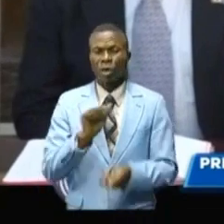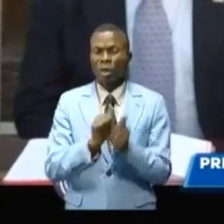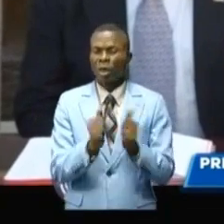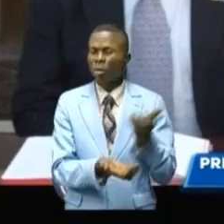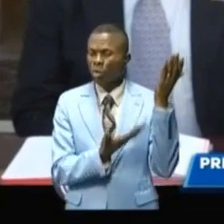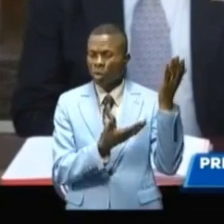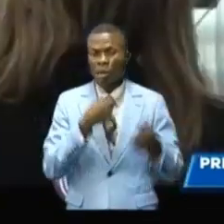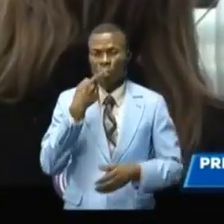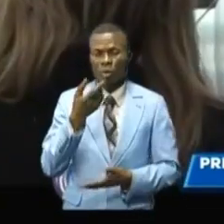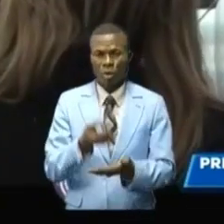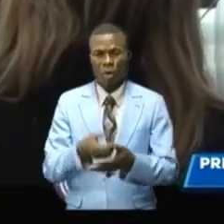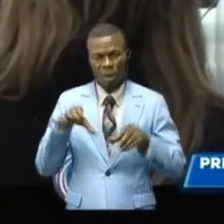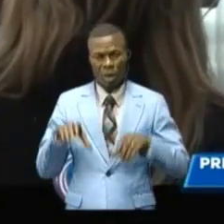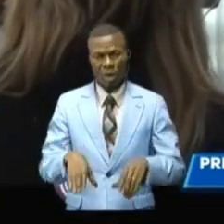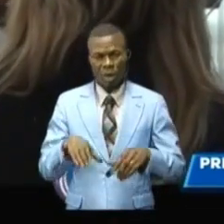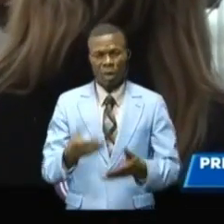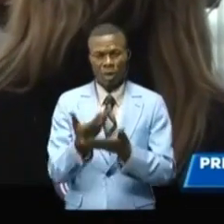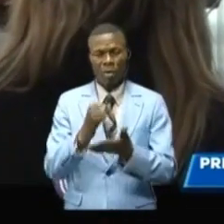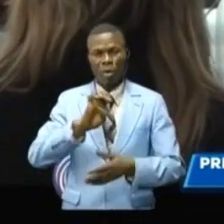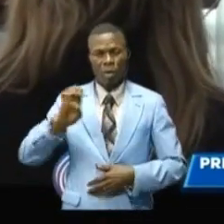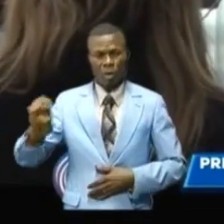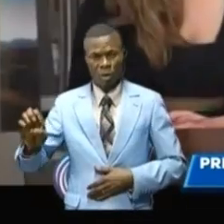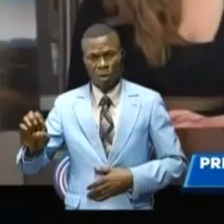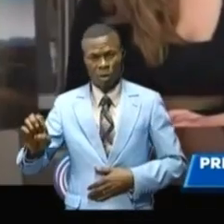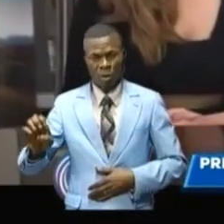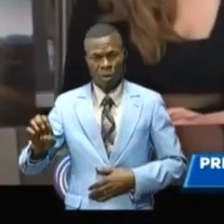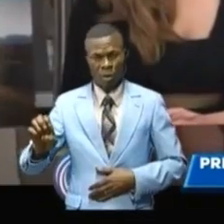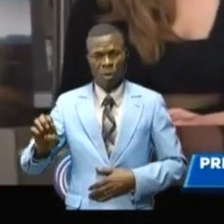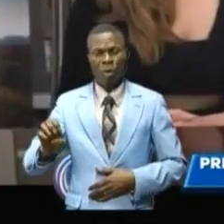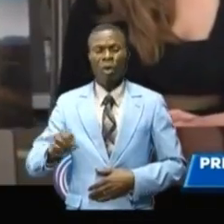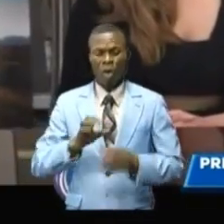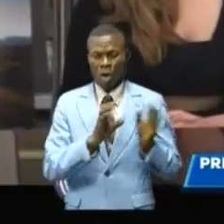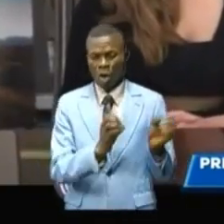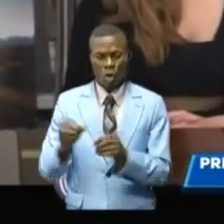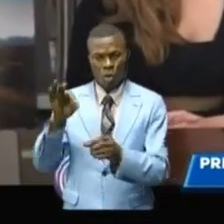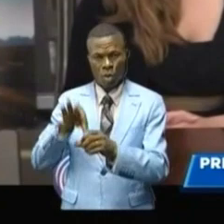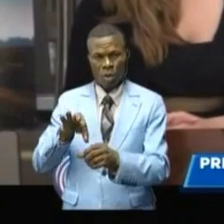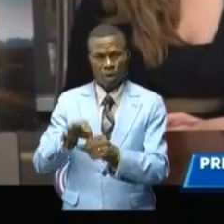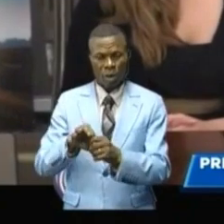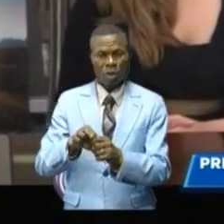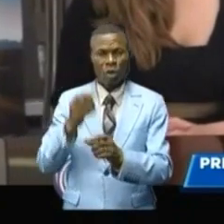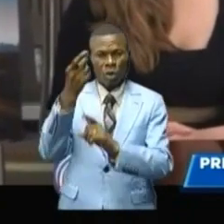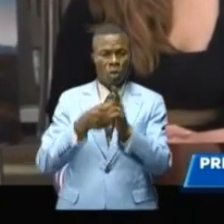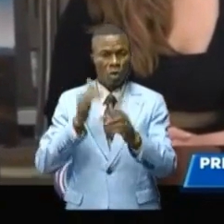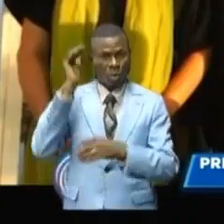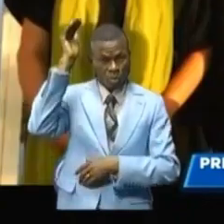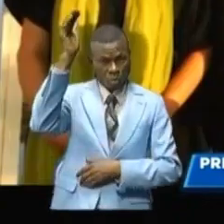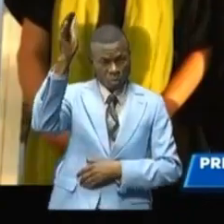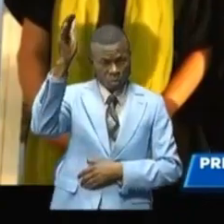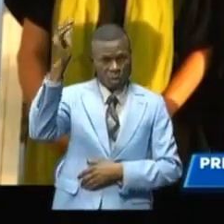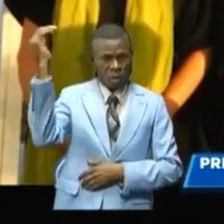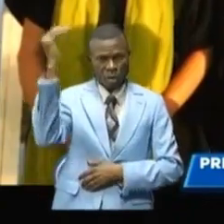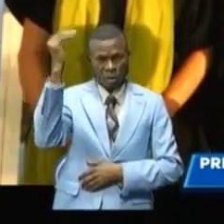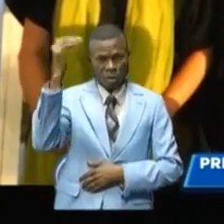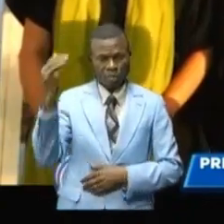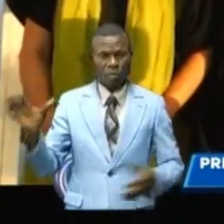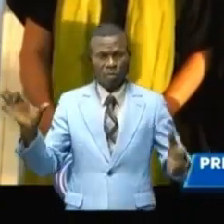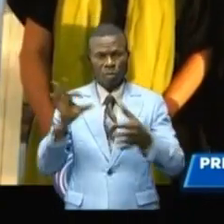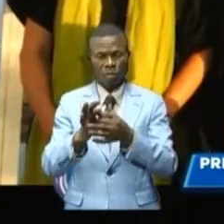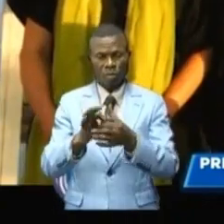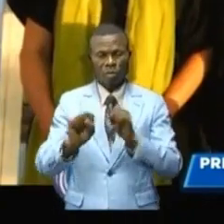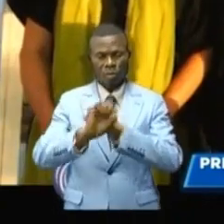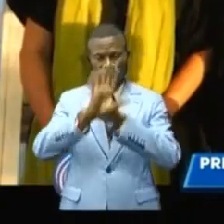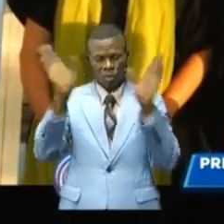évoqué, le Congo de l'Est et la tenue des élections en décembre. Que les élections soient inclusives,